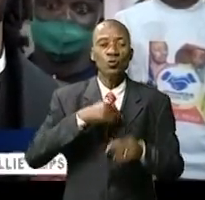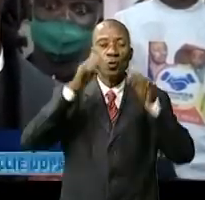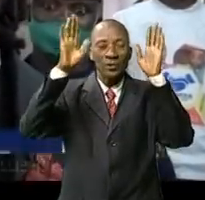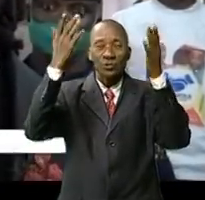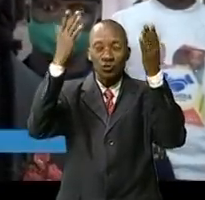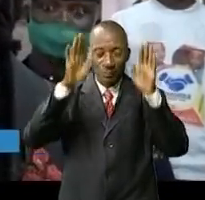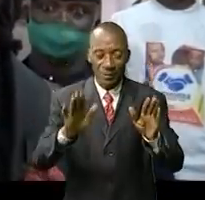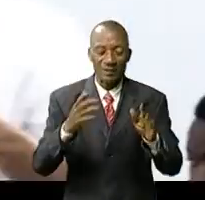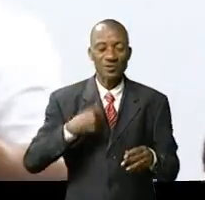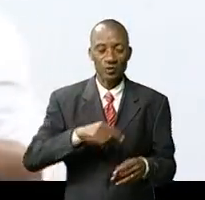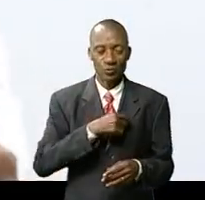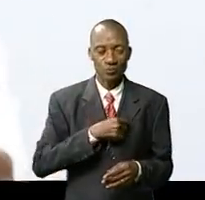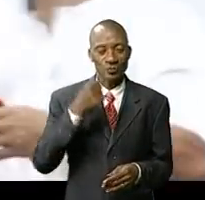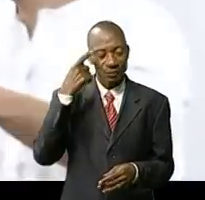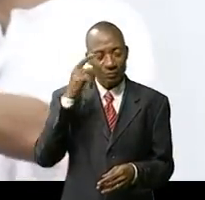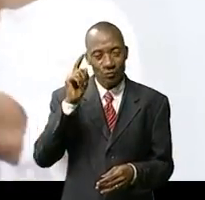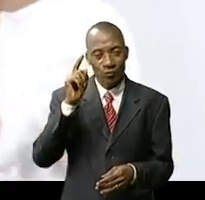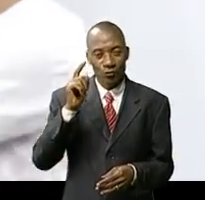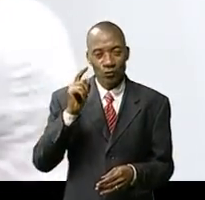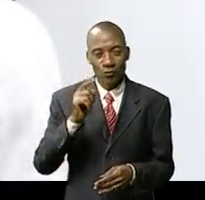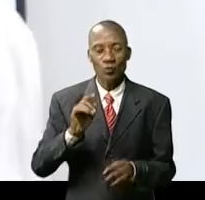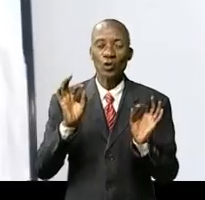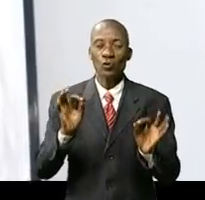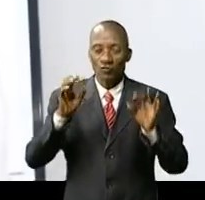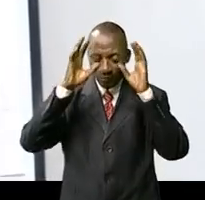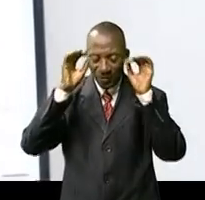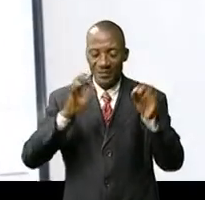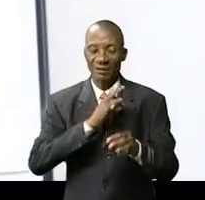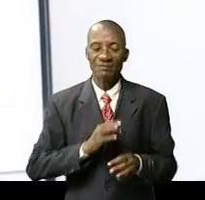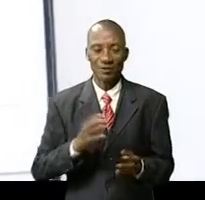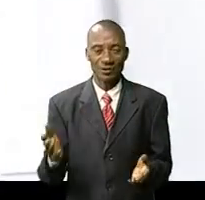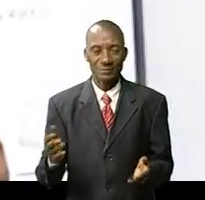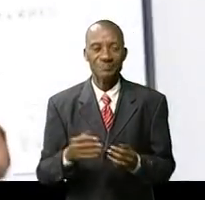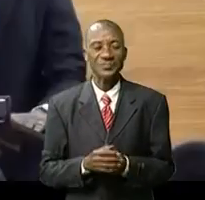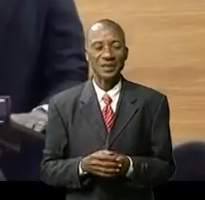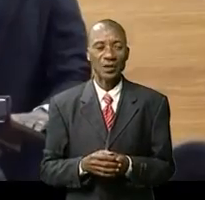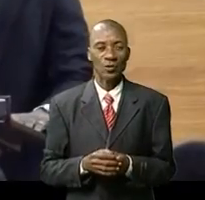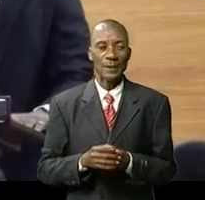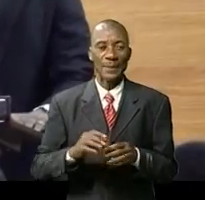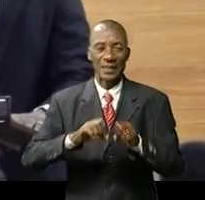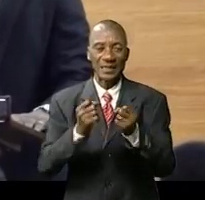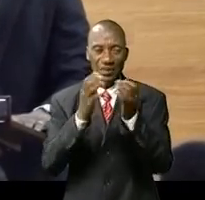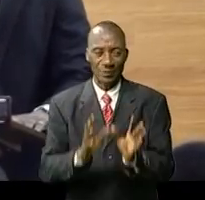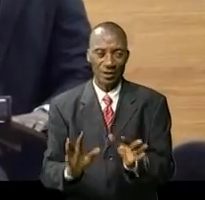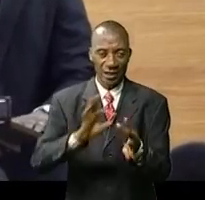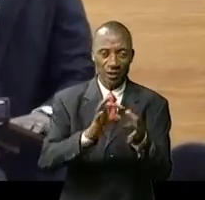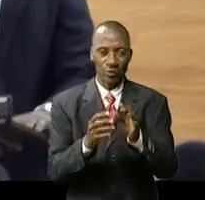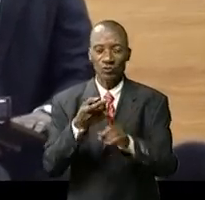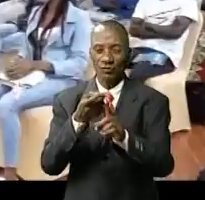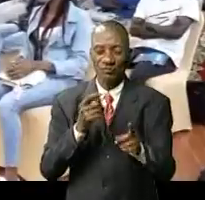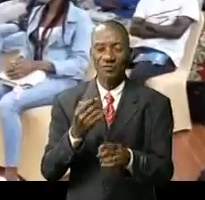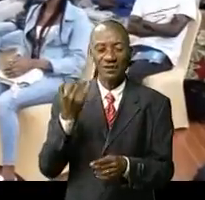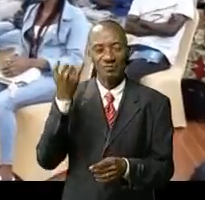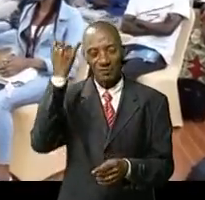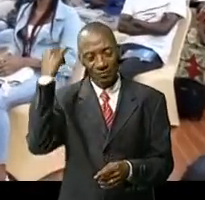Antoine Tshisekedi Tshilombo. Les intervenants à ce séminaire venus de la Belgique, de l'Allemagne, de la France et de l'Angola, ainsi que